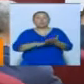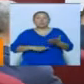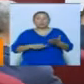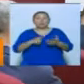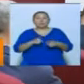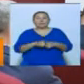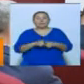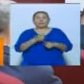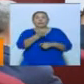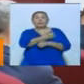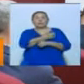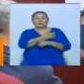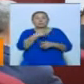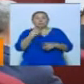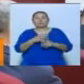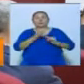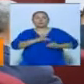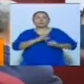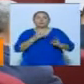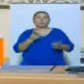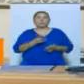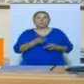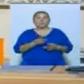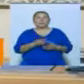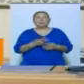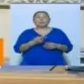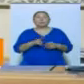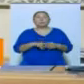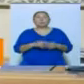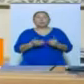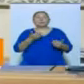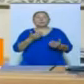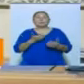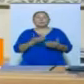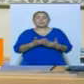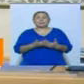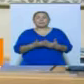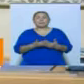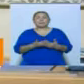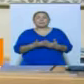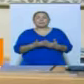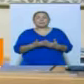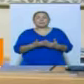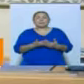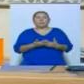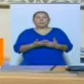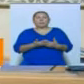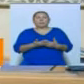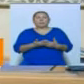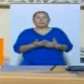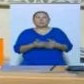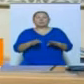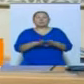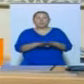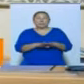бас тартқандардың арасында түсіндіру жұмыстарын жүргізу. Қазір мына аумалы кезең жаз, күз, қыс.